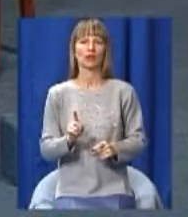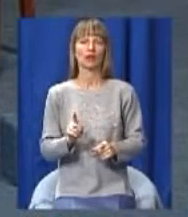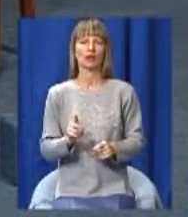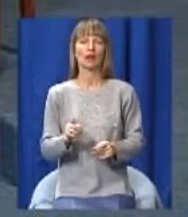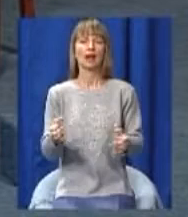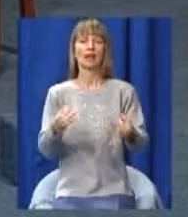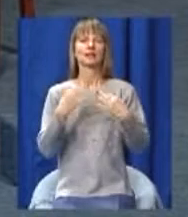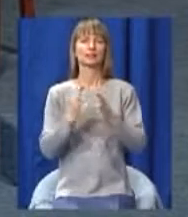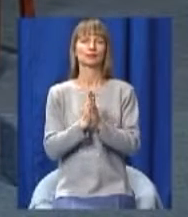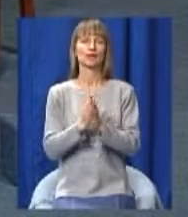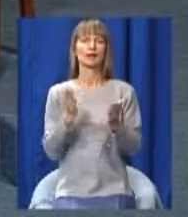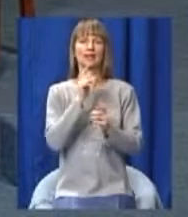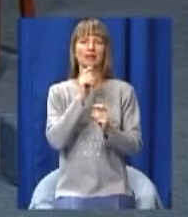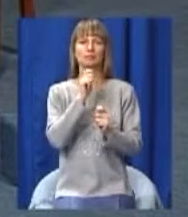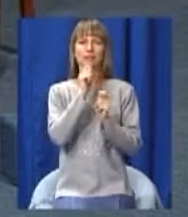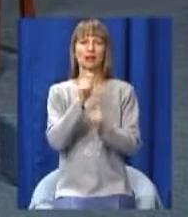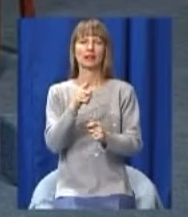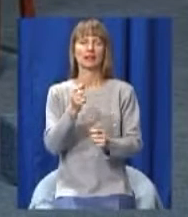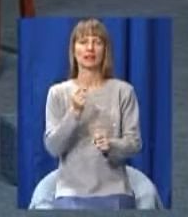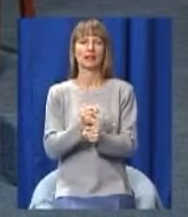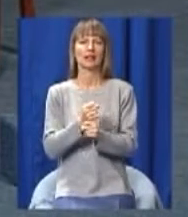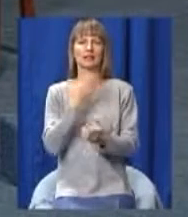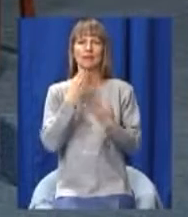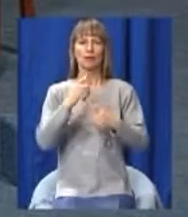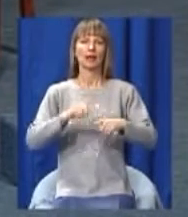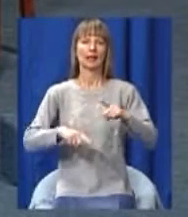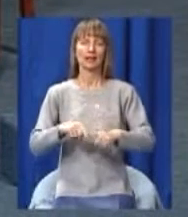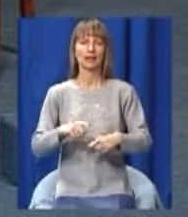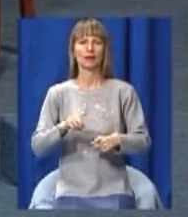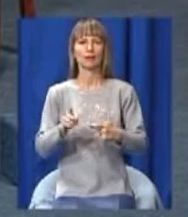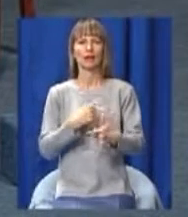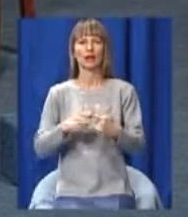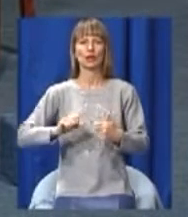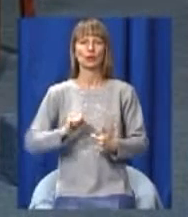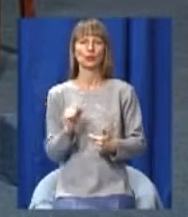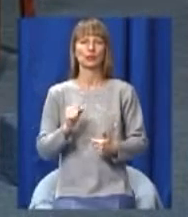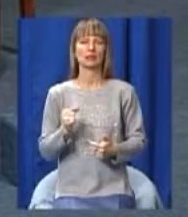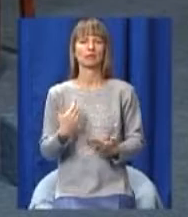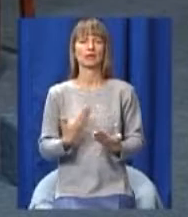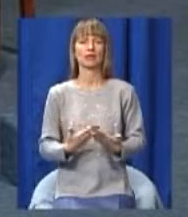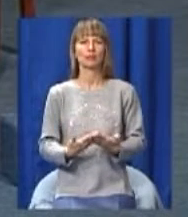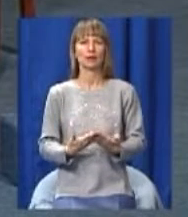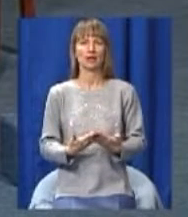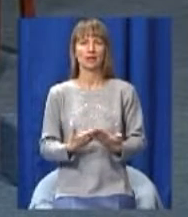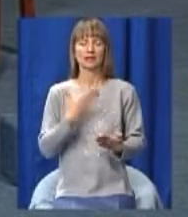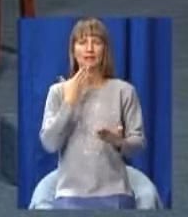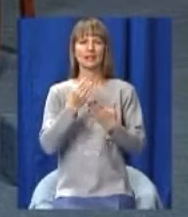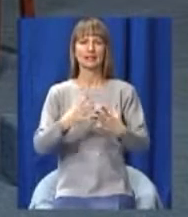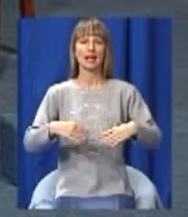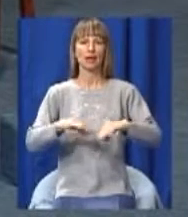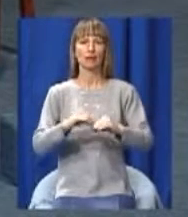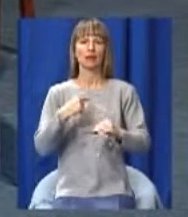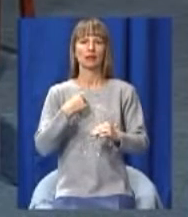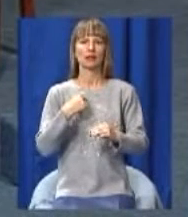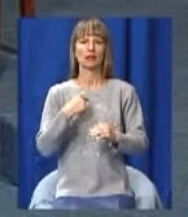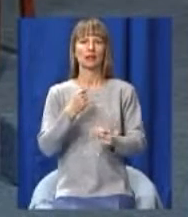О, розкажи, будь ласка, які сюрпризи ти, наприклад, дарувала своїм рідним, близьким або друзям? Наприклад, своїй родині я